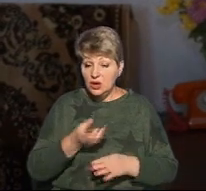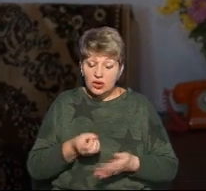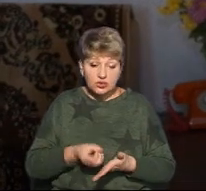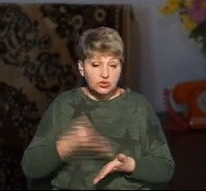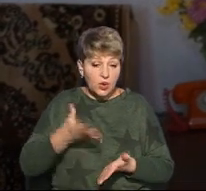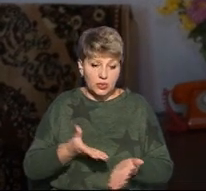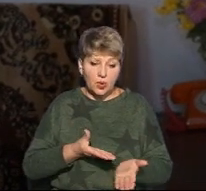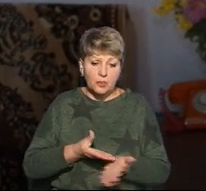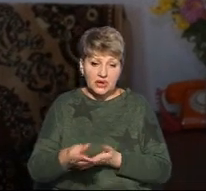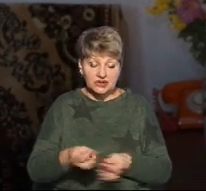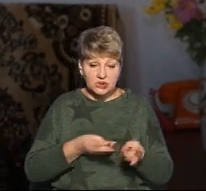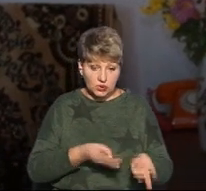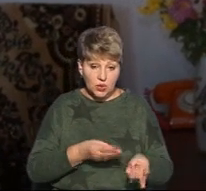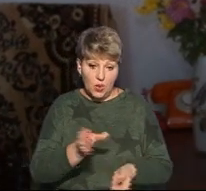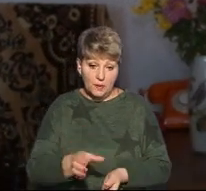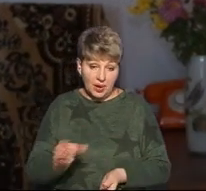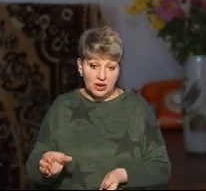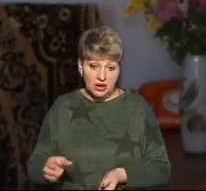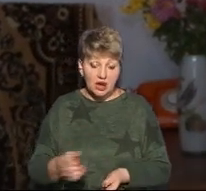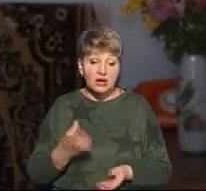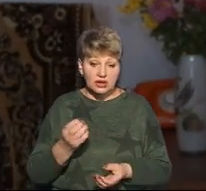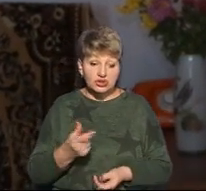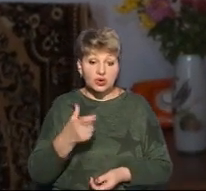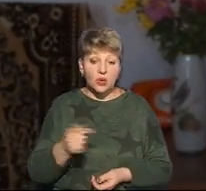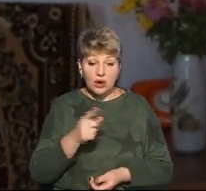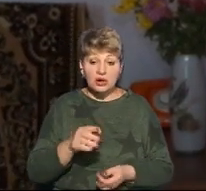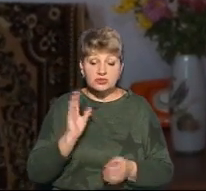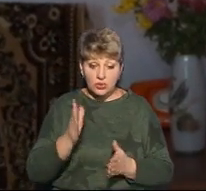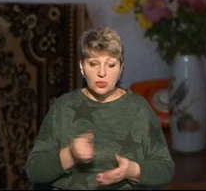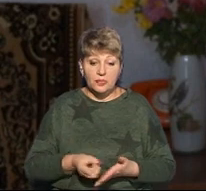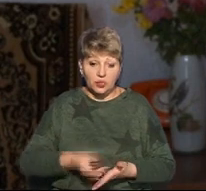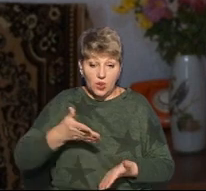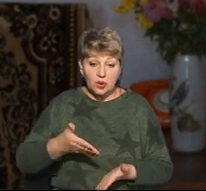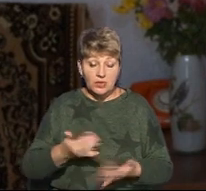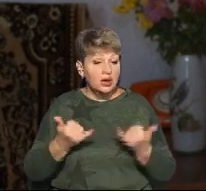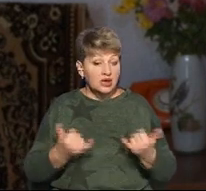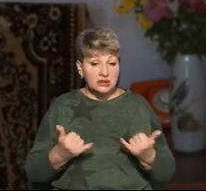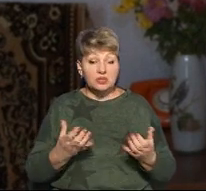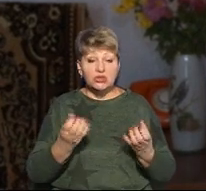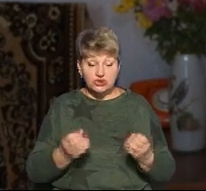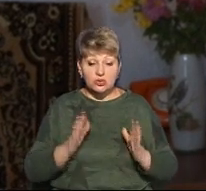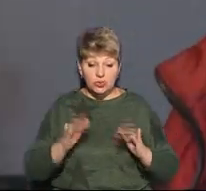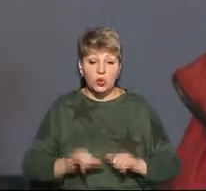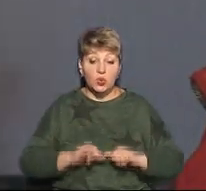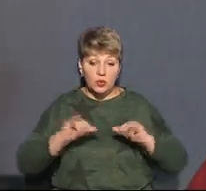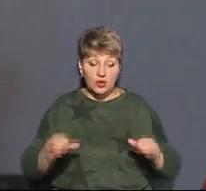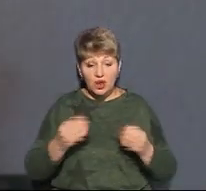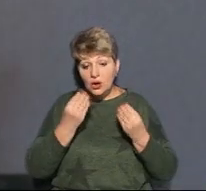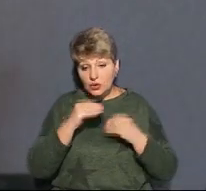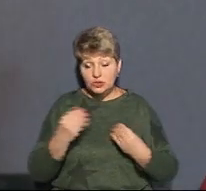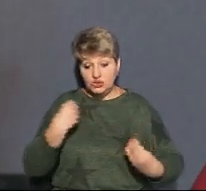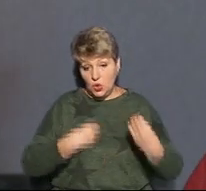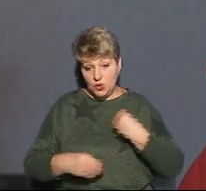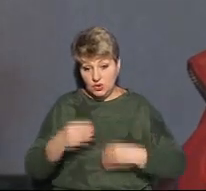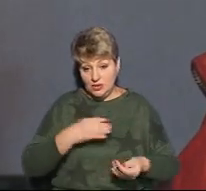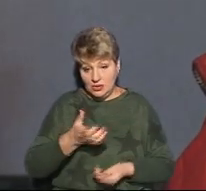платить за опалення, і тим паче, що ще й газ подорожав, так що тепер іще буде дороже. Краще